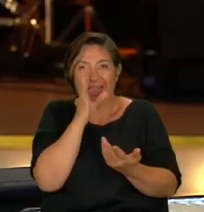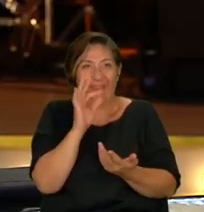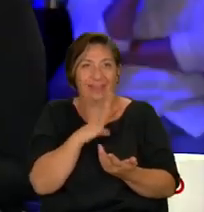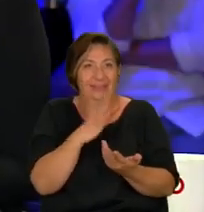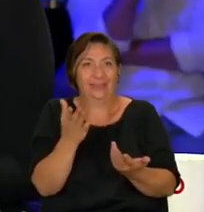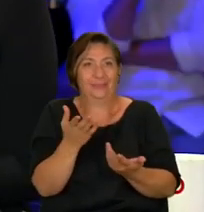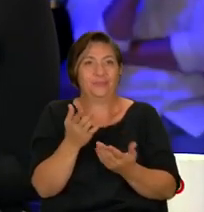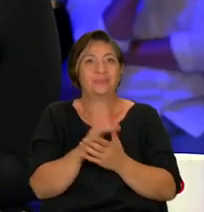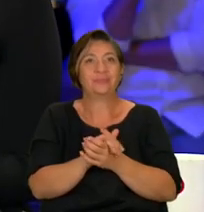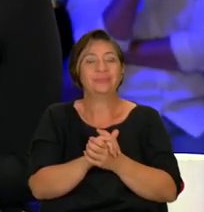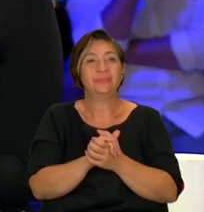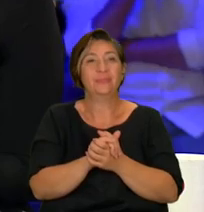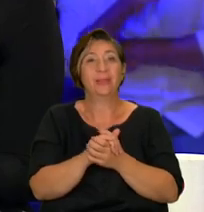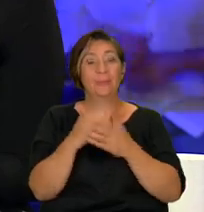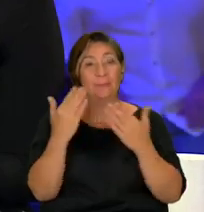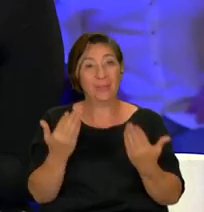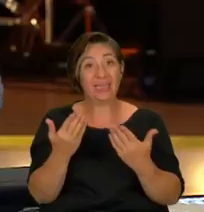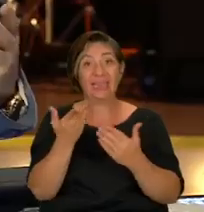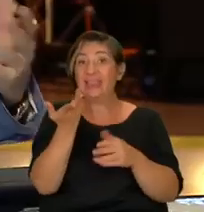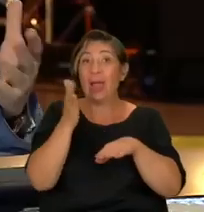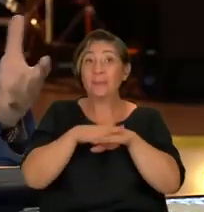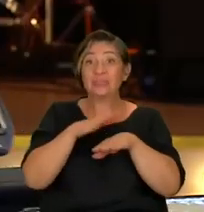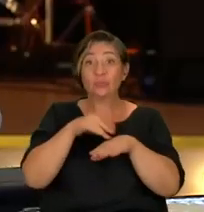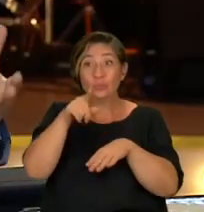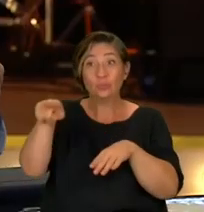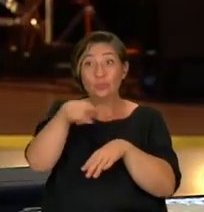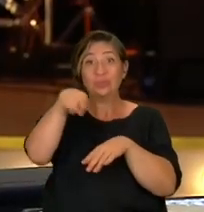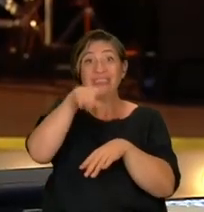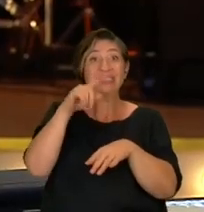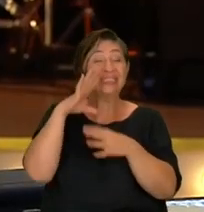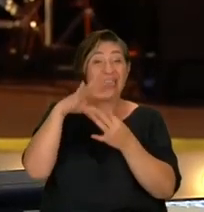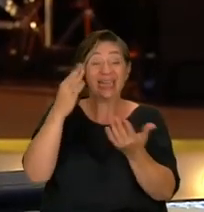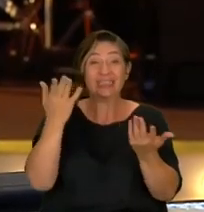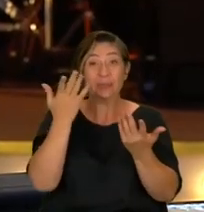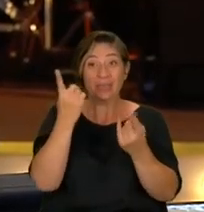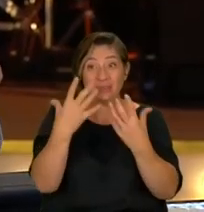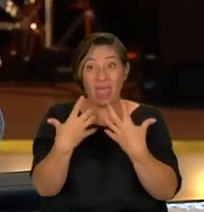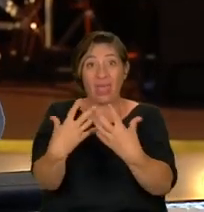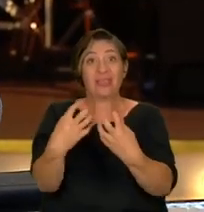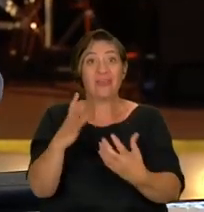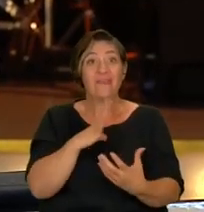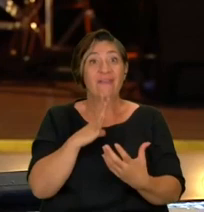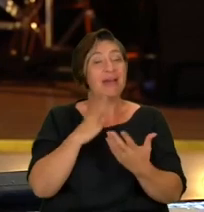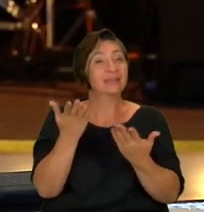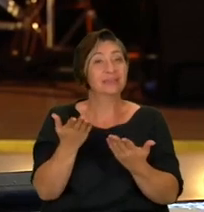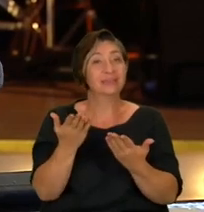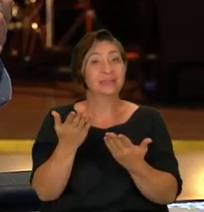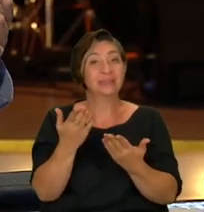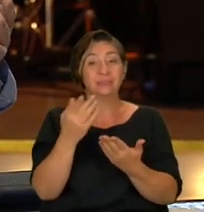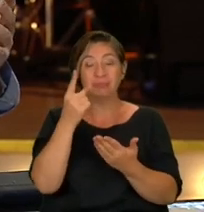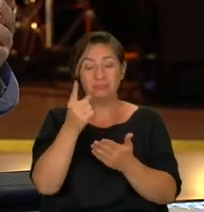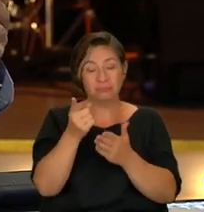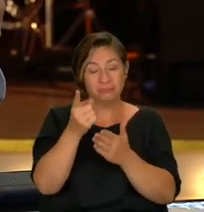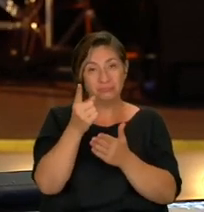canım? Yani peki siz ne yaptınız? Bu insanlara ne yapıyorsunuz? Nasıl bir etkiniz var? Çünkü sizin